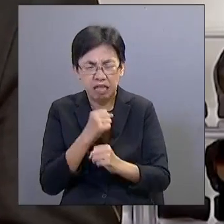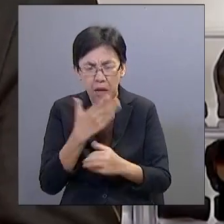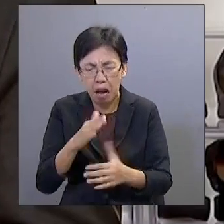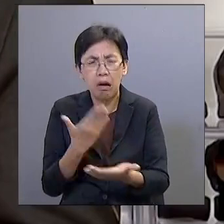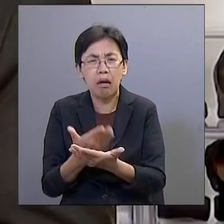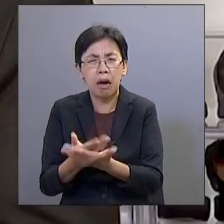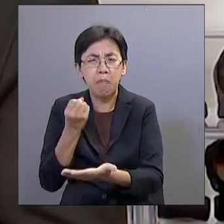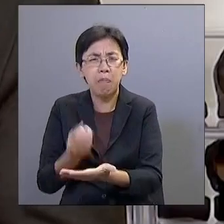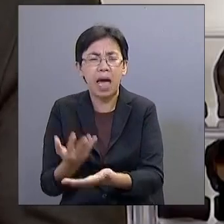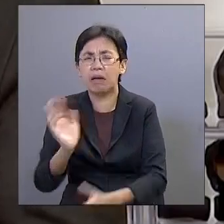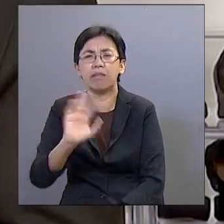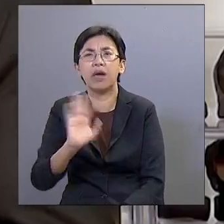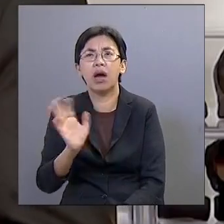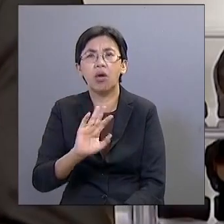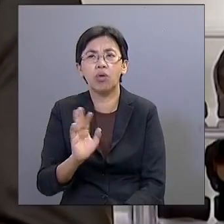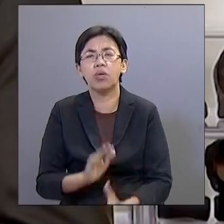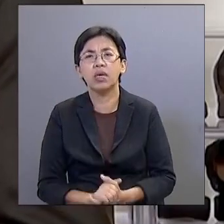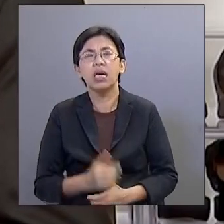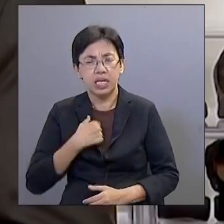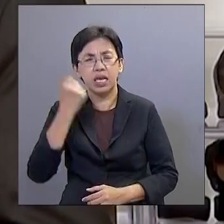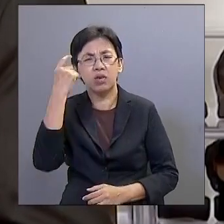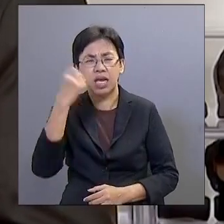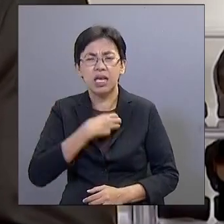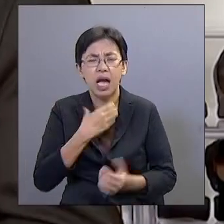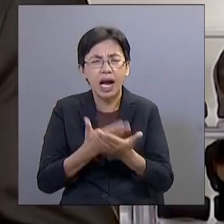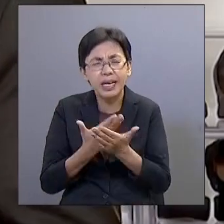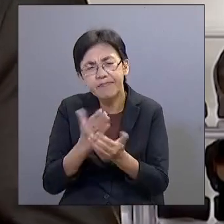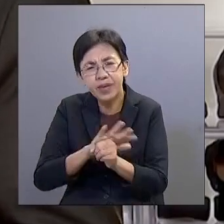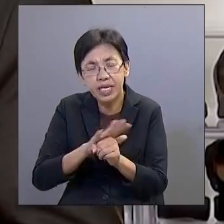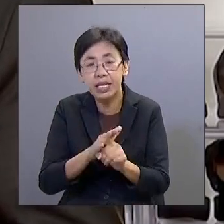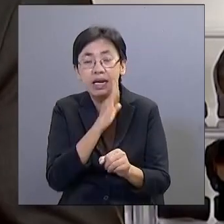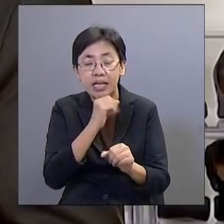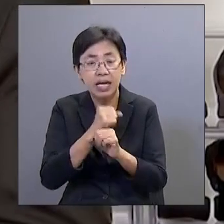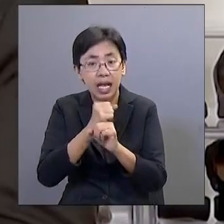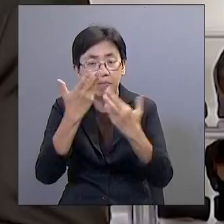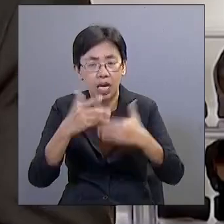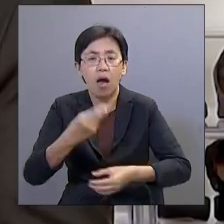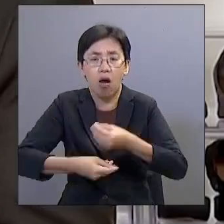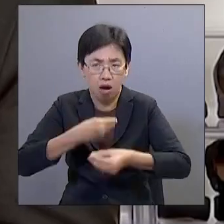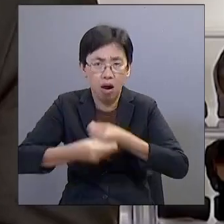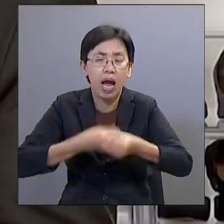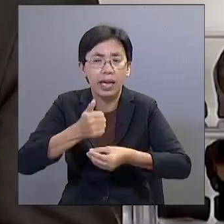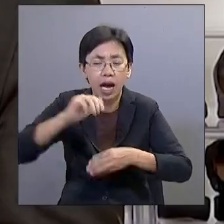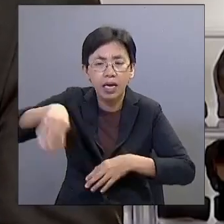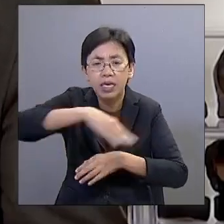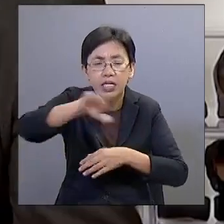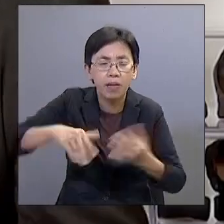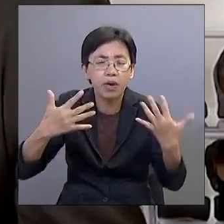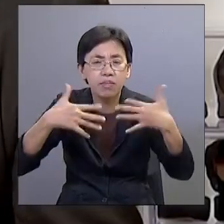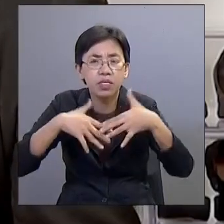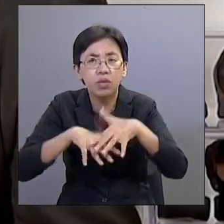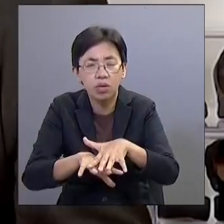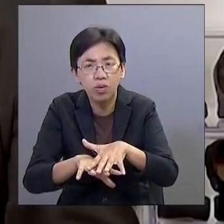คือพี่ก็เข้าใจนะคือต้นทุนมันสูงจริงๆอ่ะแต่ว่าพี่ก็อยากให้เมื่อพี่ทำแล้วเนี่ยมันสามารถที่ทำให้ทุกคนอ่ะมีส่วนร่วมใน